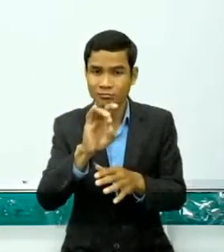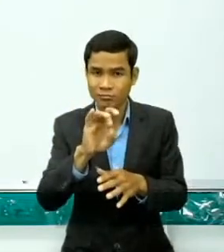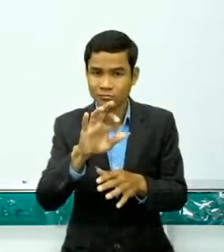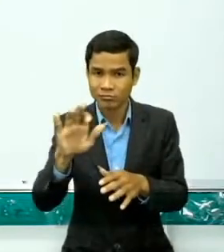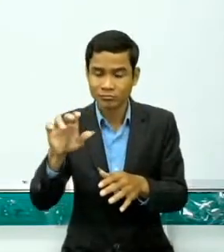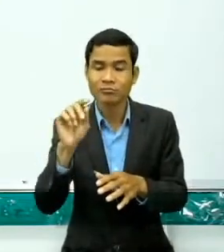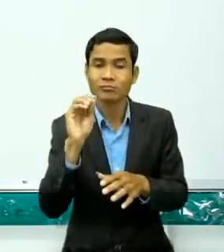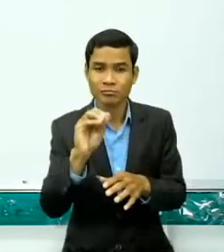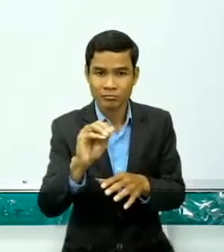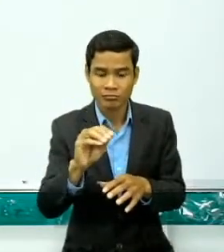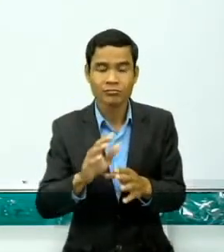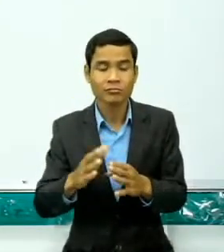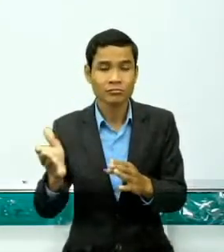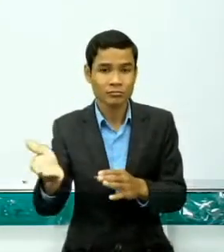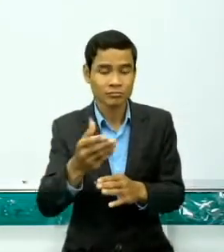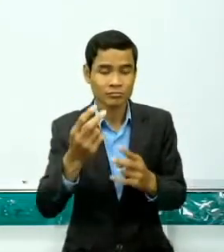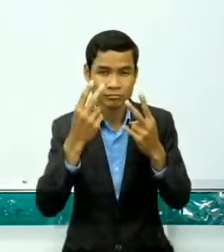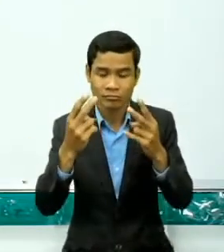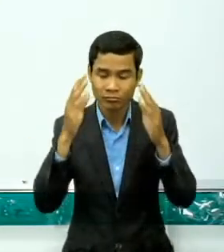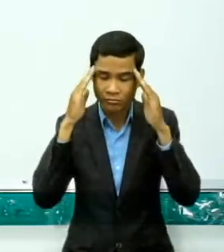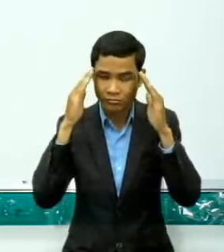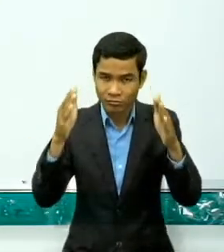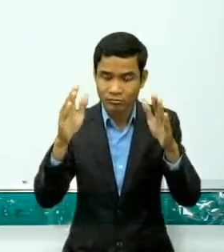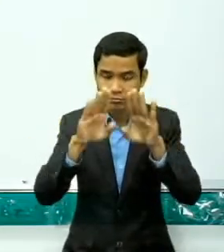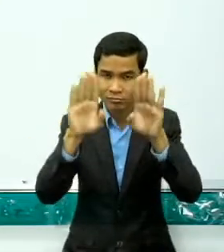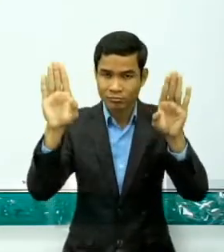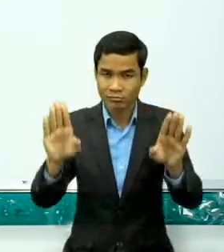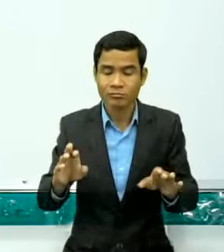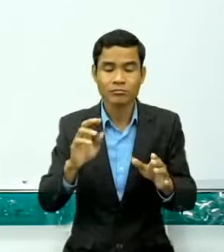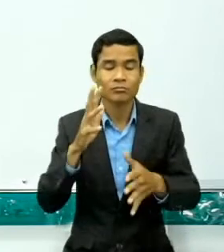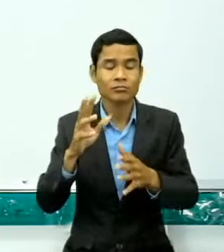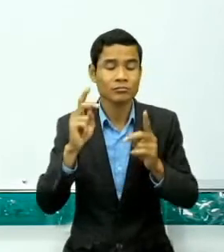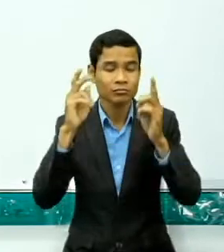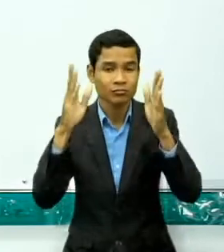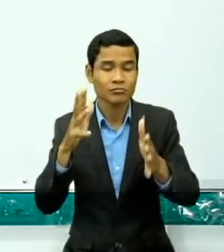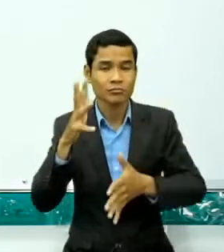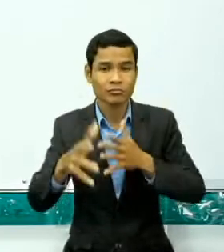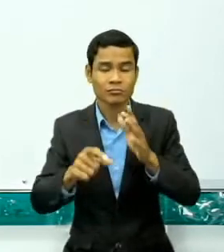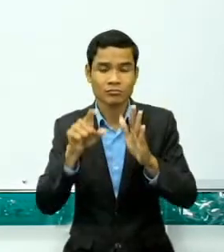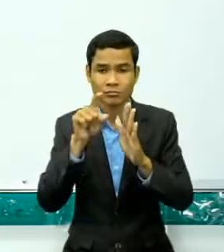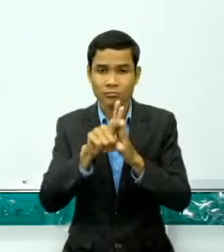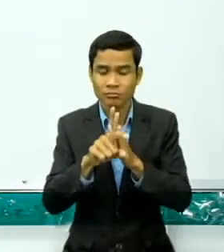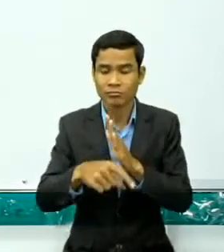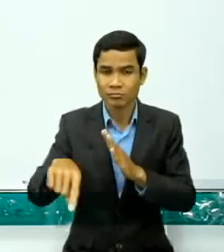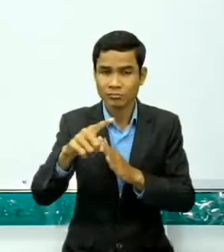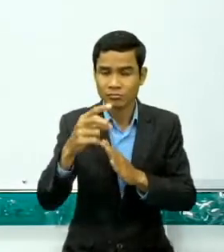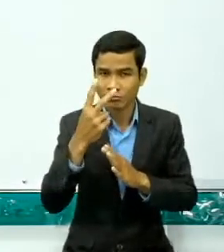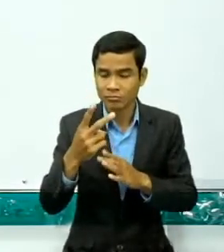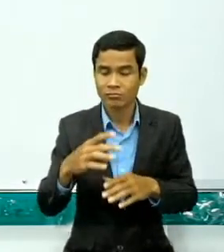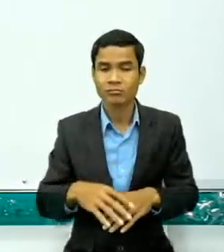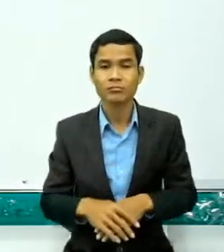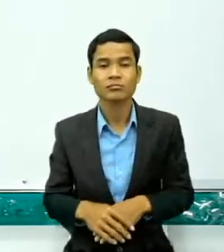ឥឡូវកូនកូនបានមកក្តាខៀនដើម្បីត្រៀមស្ដាប់អ្នកគ្រូអានចំណងជើងឲ្យកូនណាចាមេរៀន